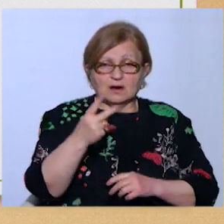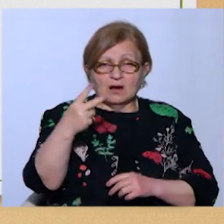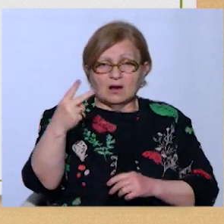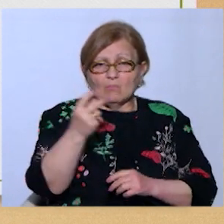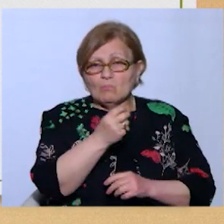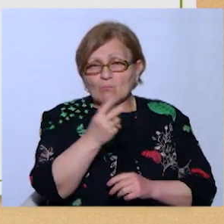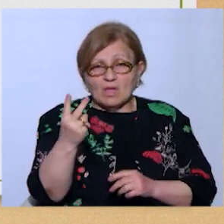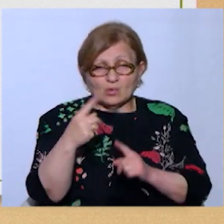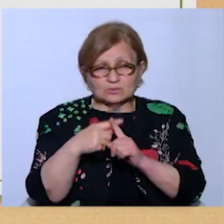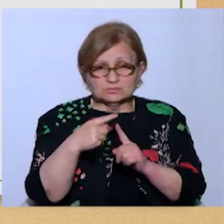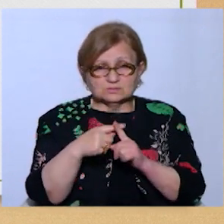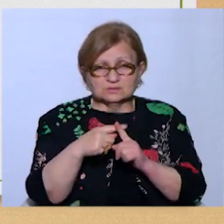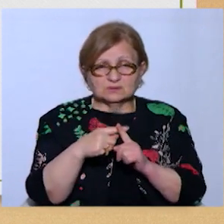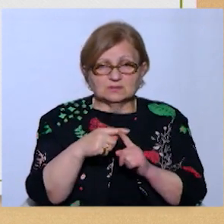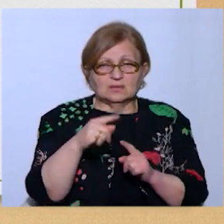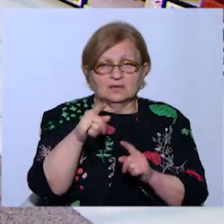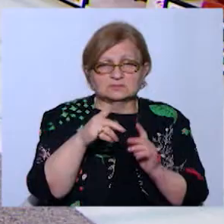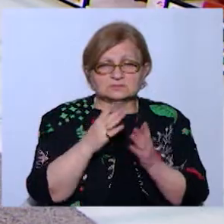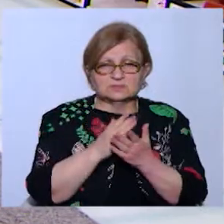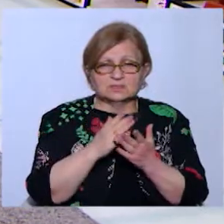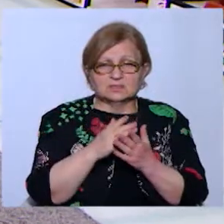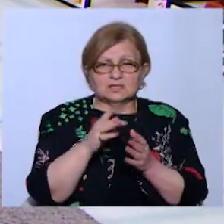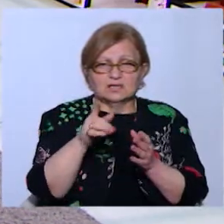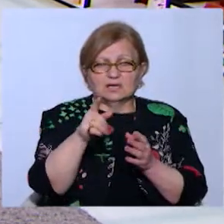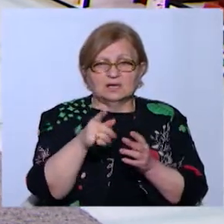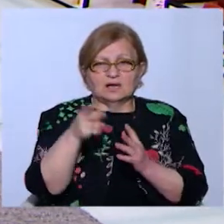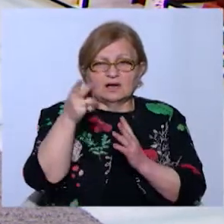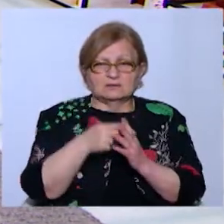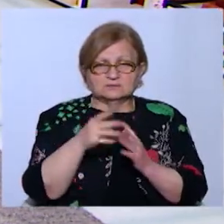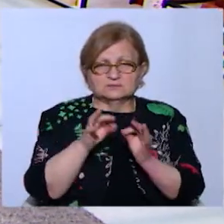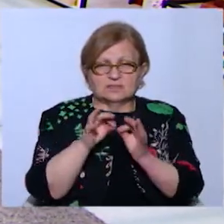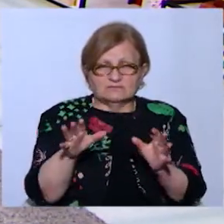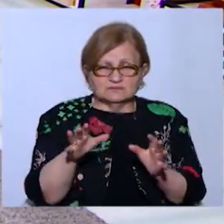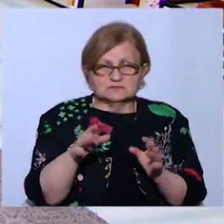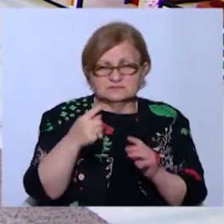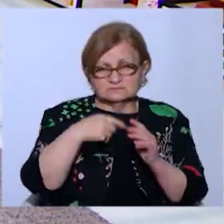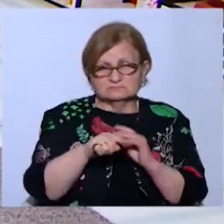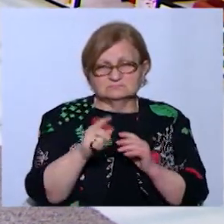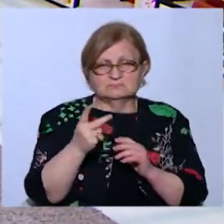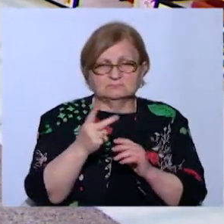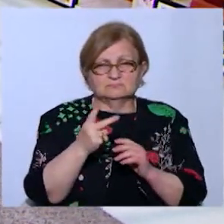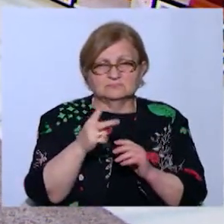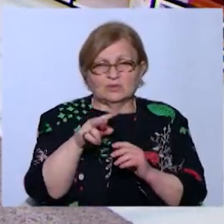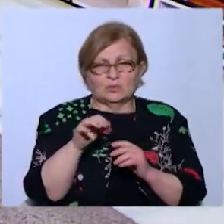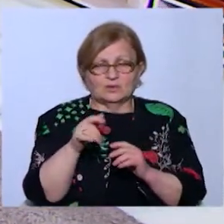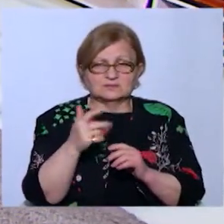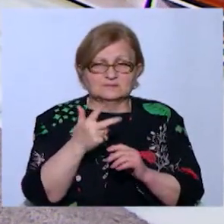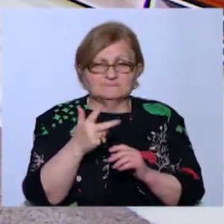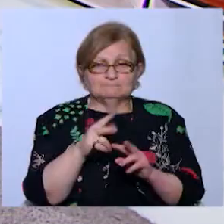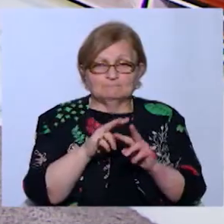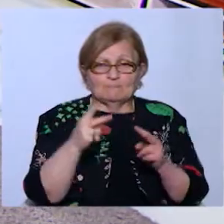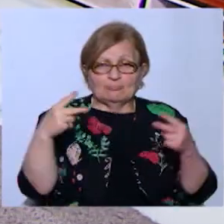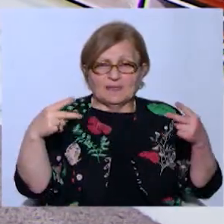არის 9-ჯერ ლოგარითმი 6-ის ფუძით 3-დან და იგი გავწყვიტოთ 8-ჯერ ლოგარითმი 6-ის ფუძით 3-დან და ლოგარითმი 6-ის ფუძით 3-დან ასეთ